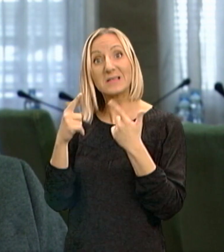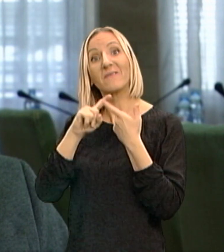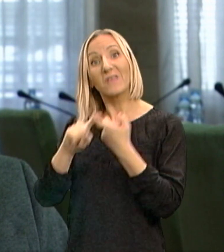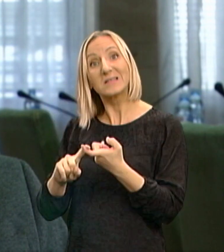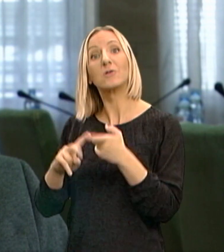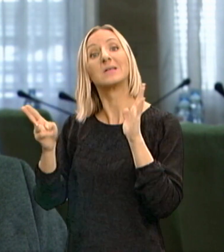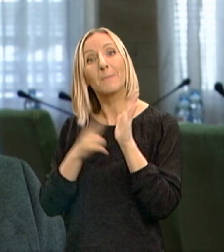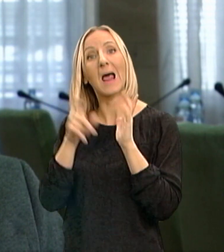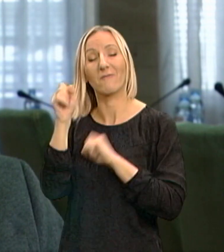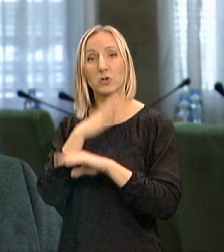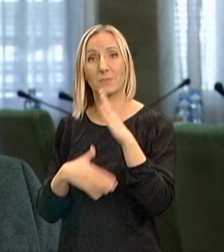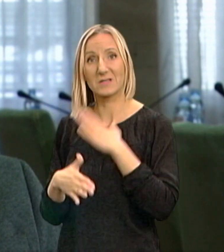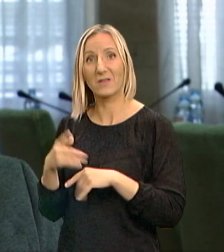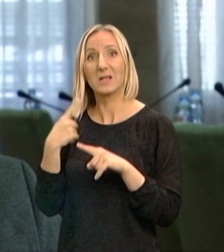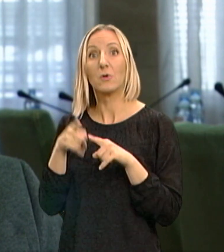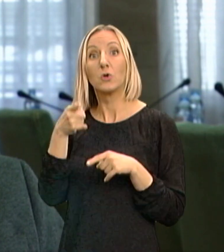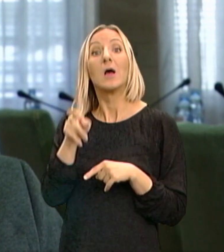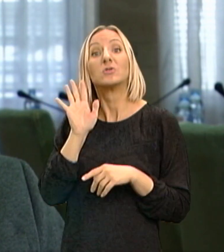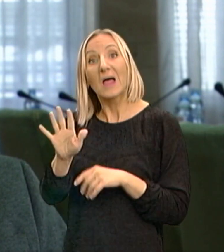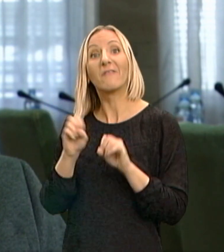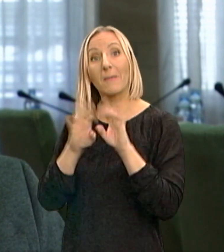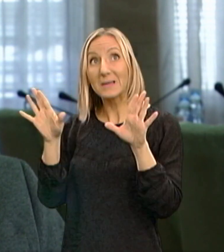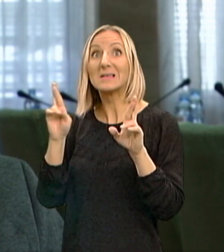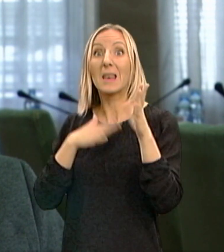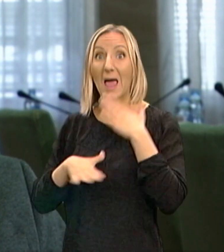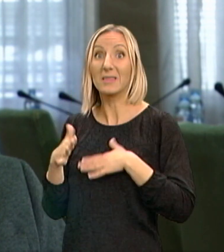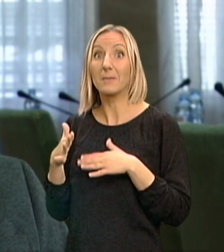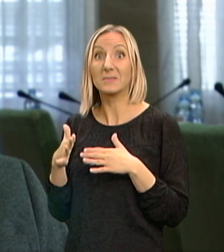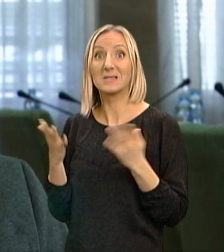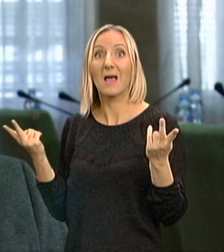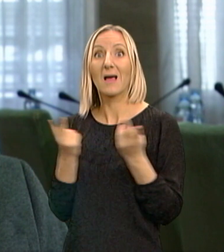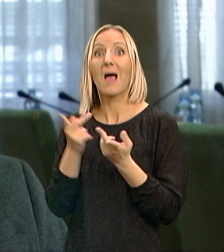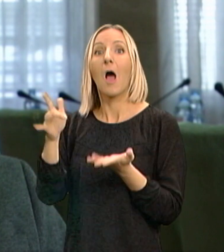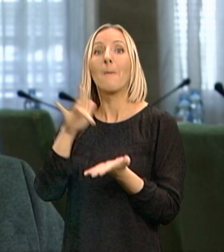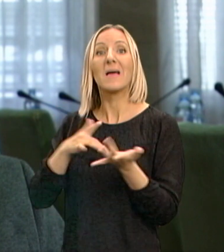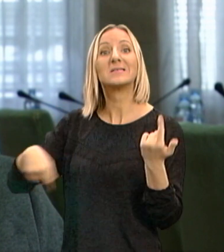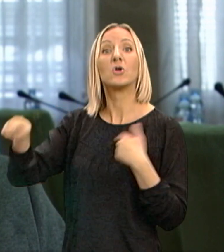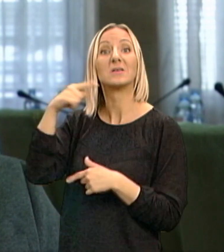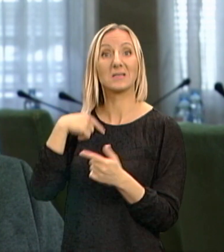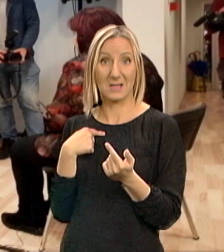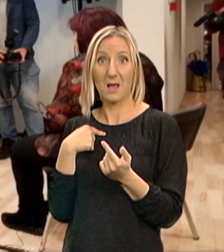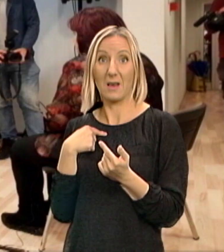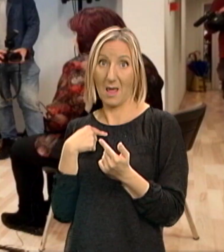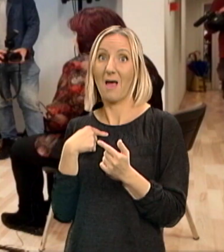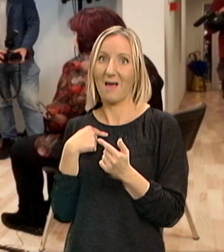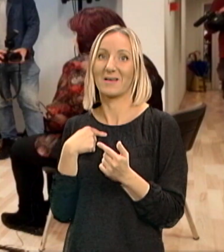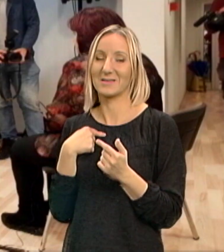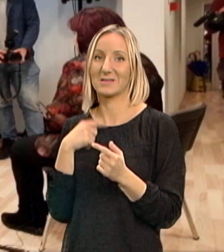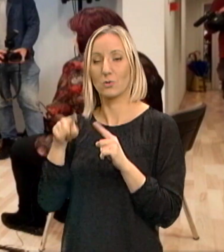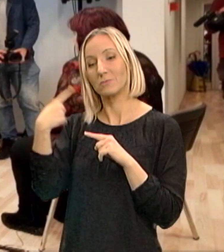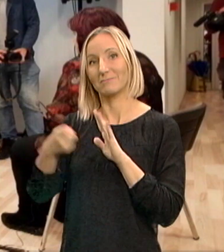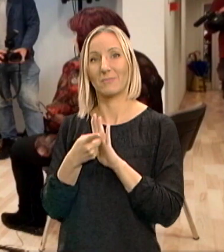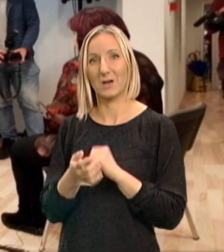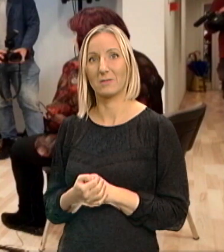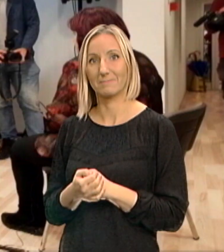zbog toga su takve tematske emisije nešto što se nadam da će Mesec za nas gajiti kao model novinarstva u narednom periodu. U